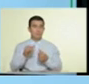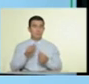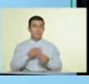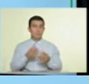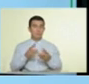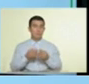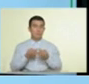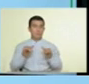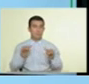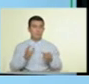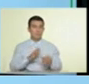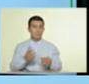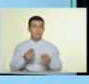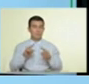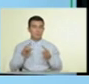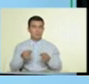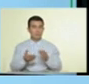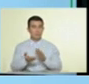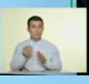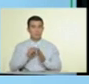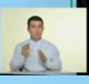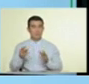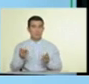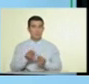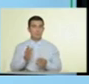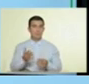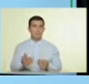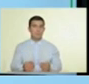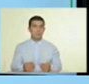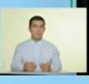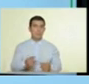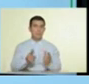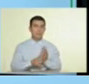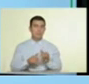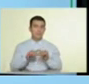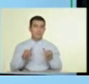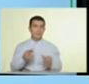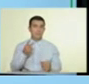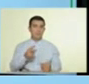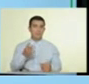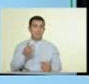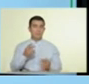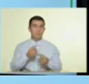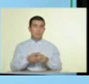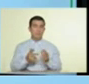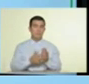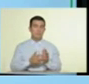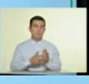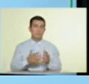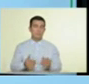ni qavsdan tashqariga chiqarib yozishimiz mumkin bo'ladi. 7 ko'paytiruv 24 qo'shuv